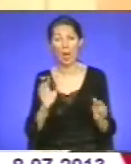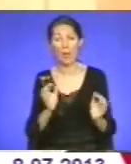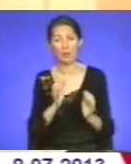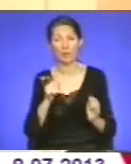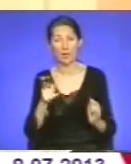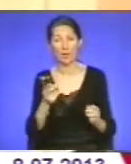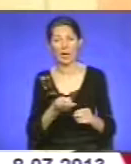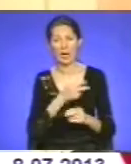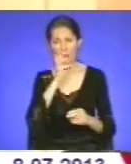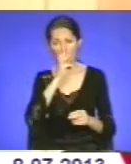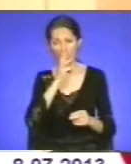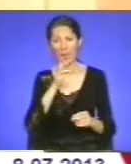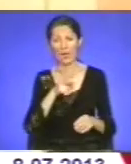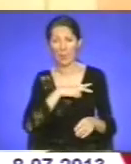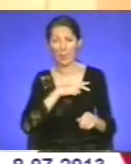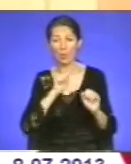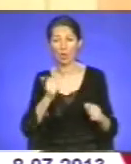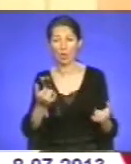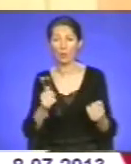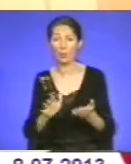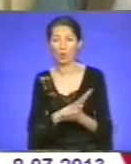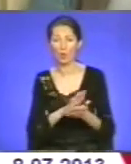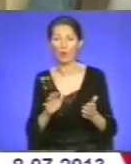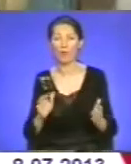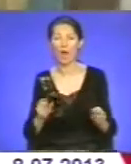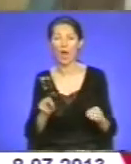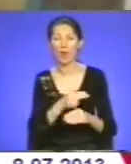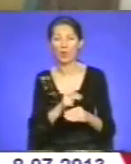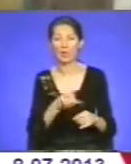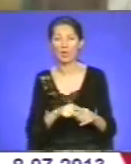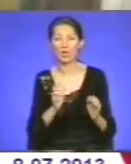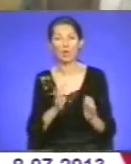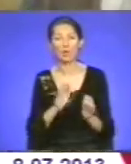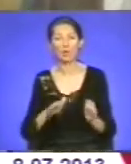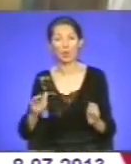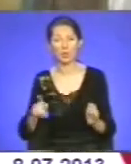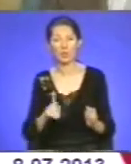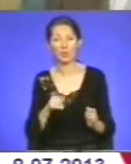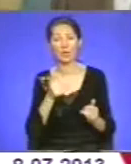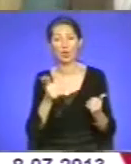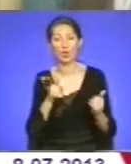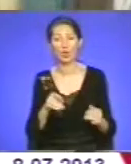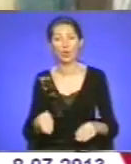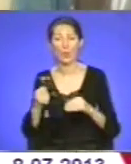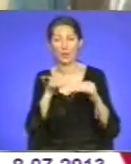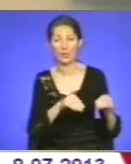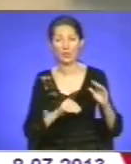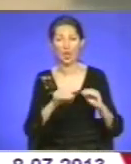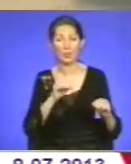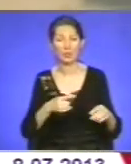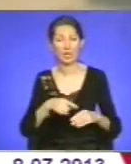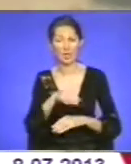можуть отримати безкоштовне лікування. Ну, звичайно, це турбота про дітей. Для того, щоб перевести обладнання на іншу адресу і встановити